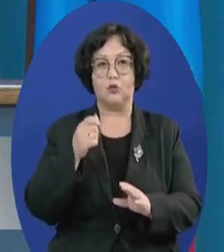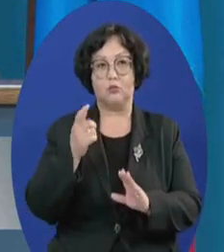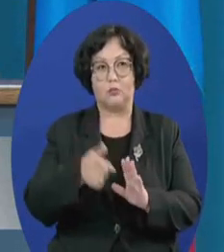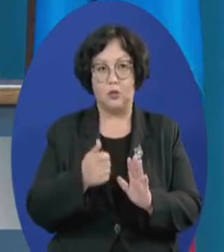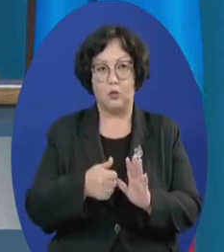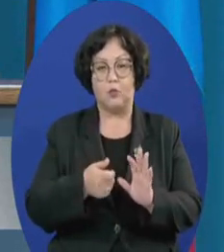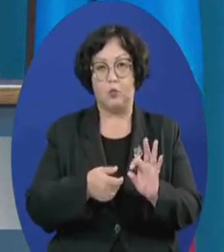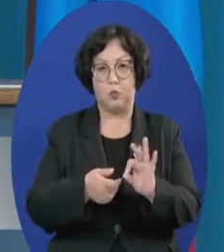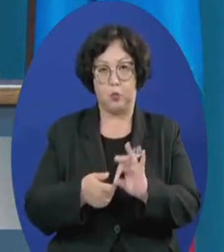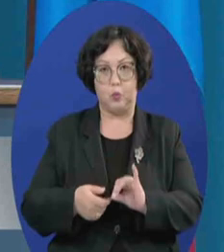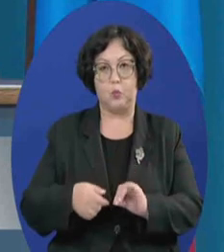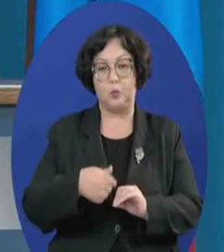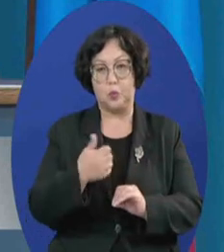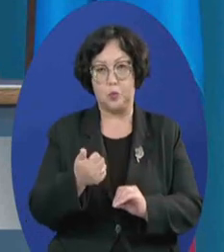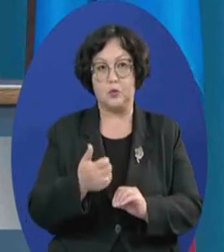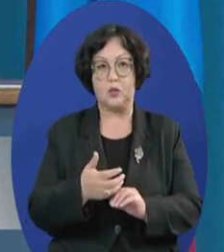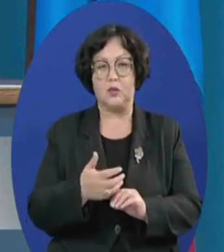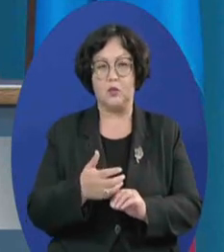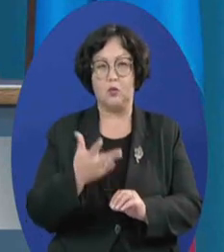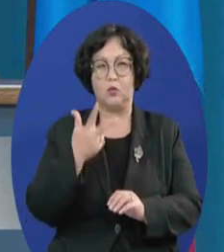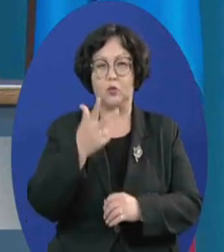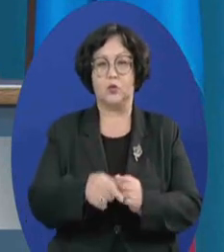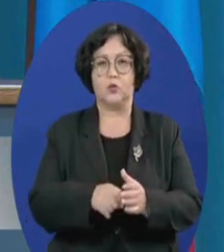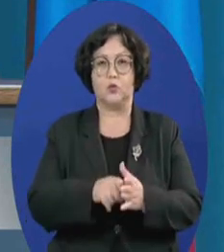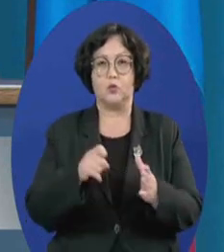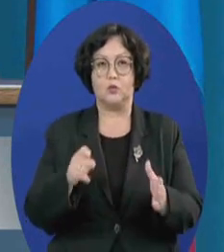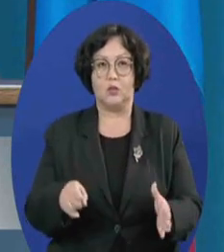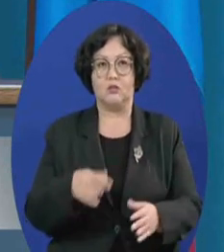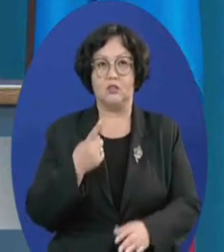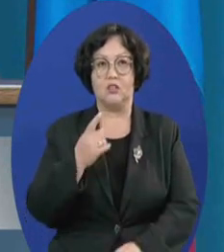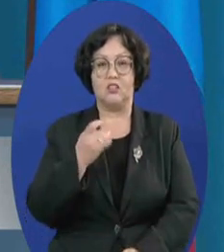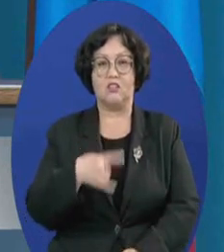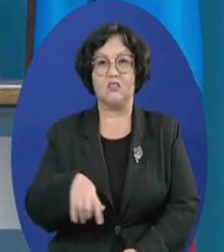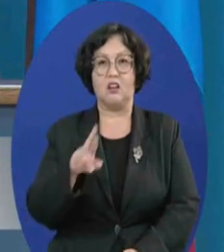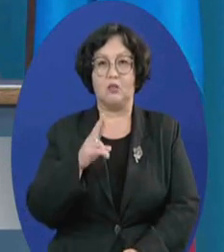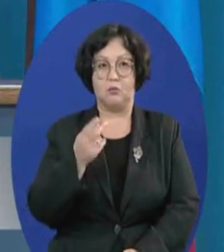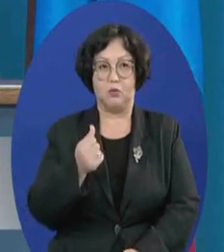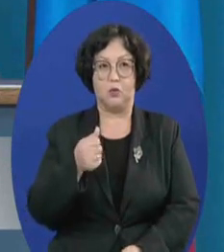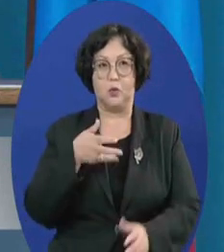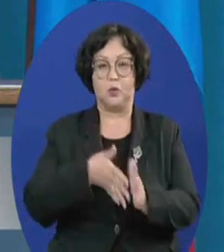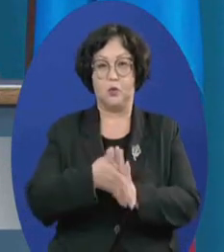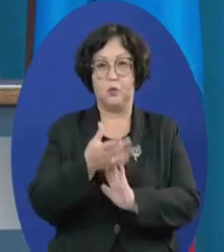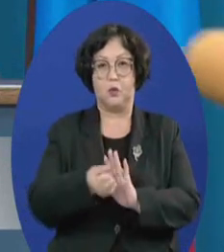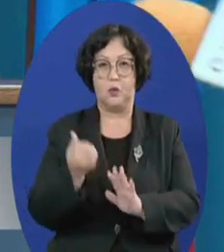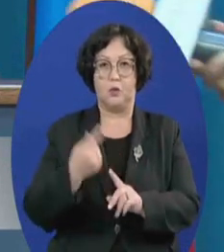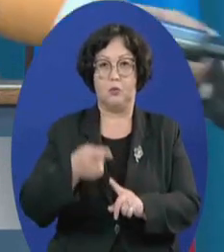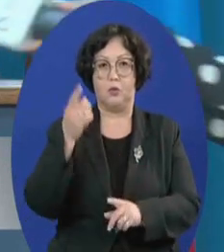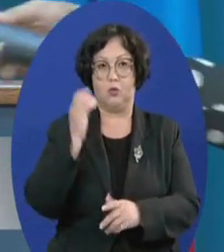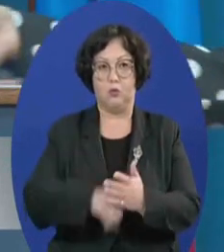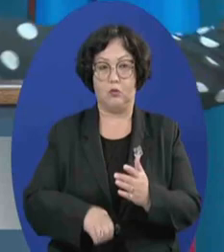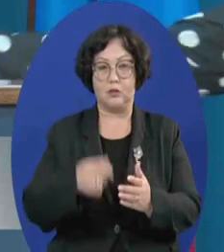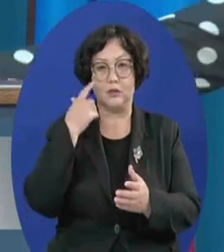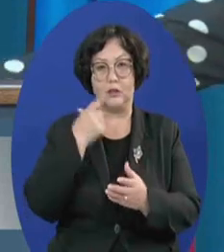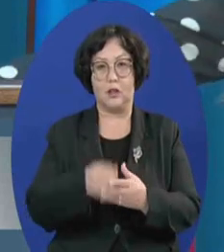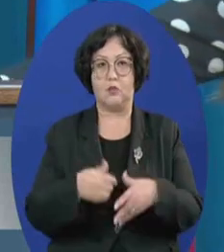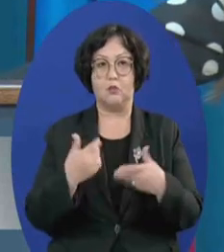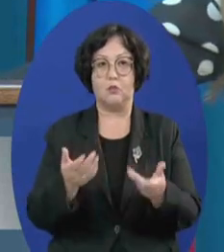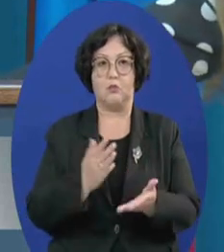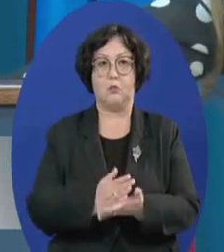бусад татвараас гадна 3 жилийн хугацаанд 1.80 төгрөгийн төсөвт нэмэлт орлого оруулах саналтай